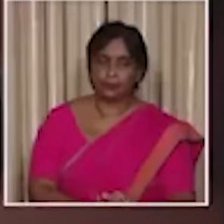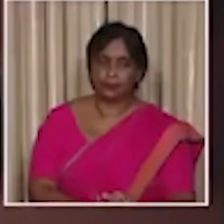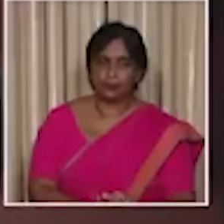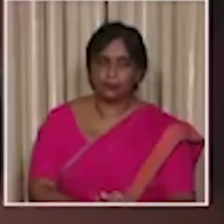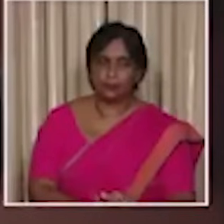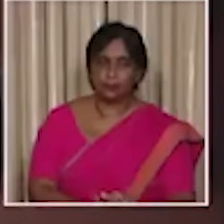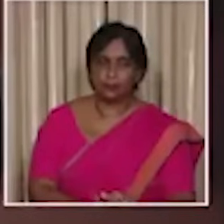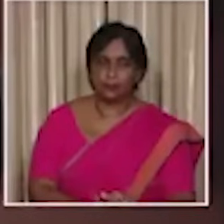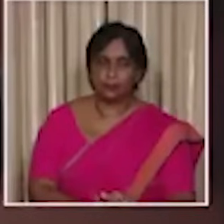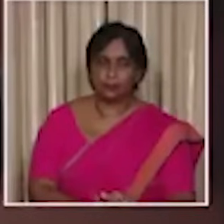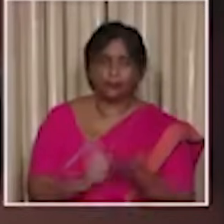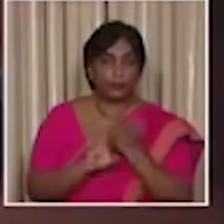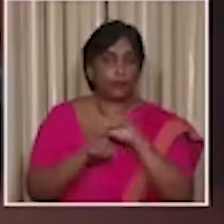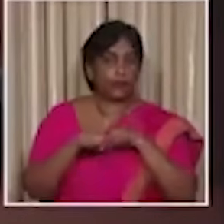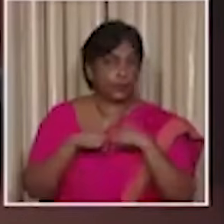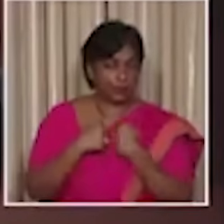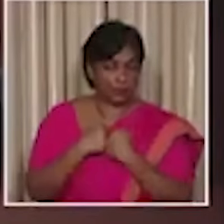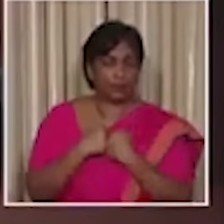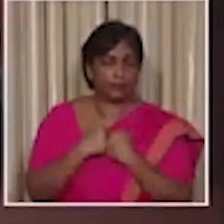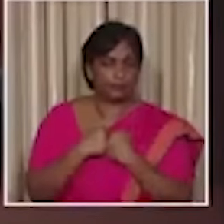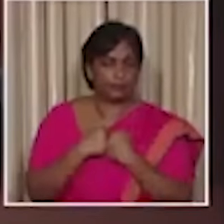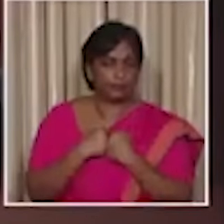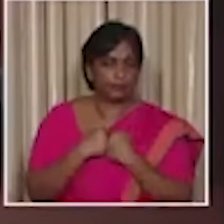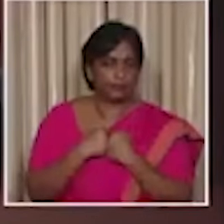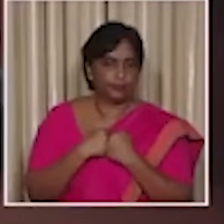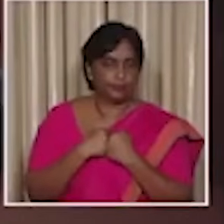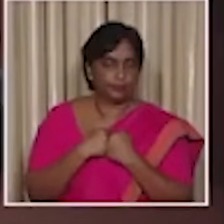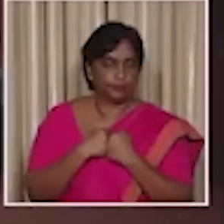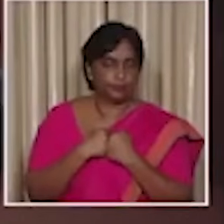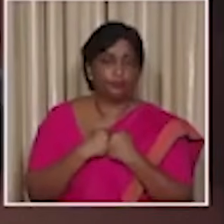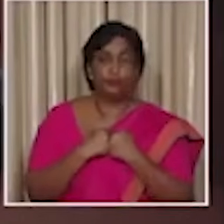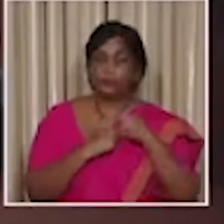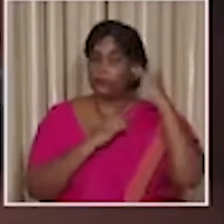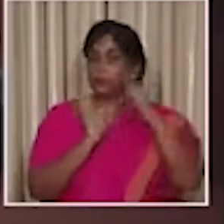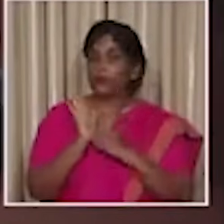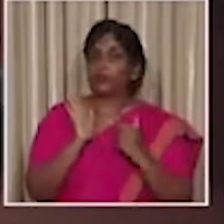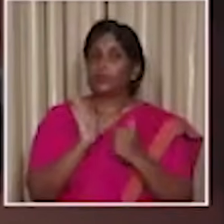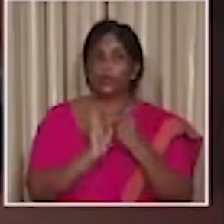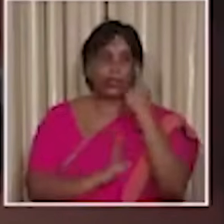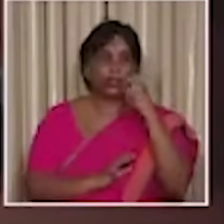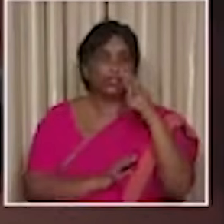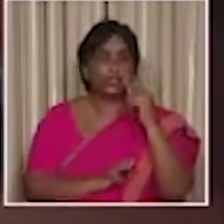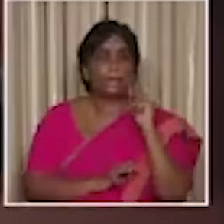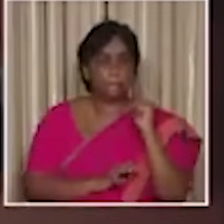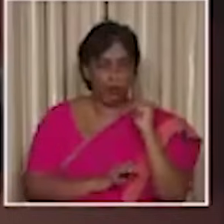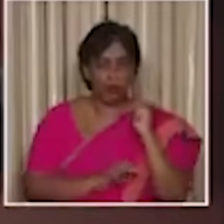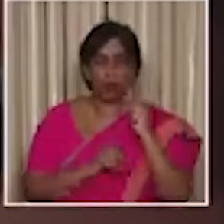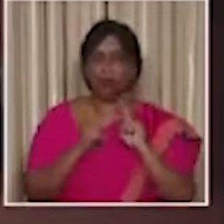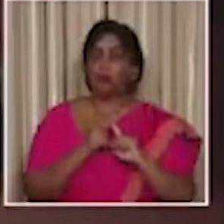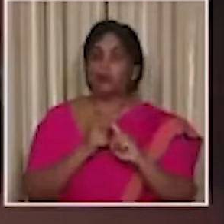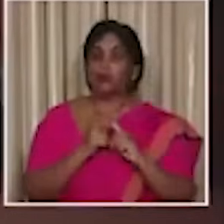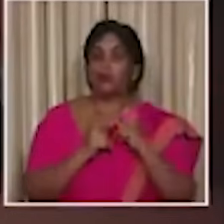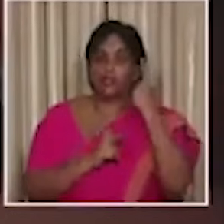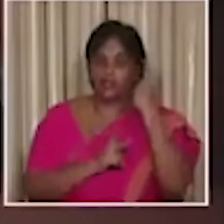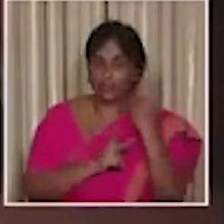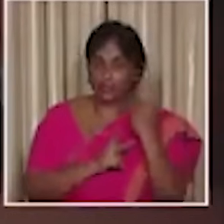me sama gam, kaling kiep sama gam. Egalu yang awalnya tiada metri ton, ekda disiapan hak ikhak, තව ඒක යවලා තිනවා